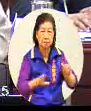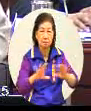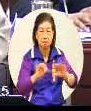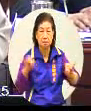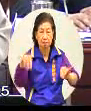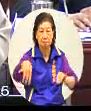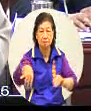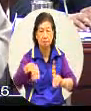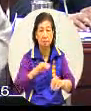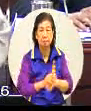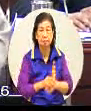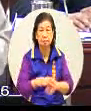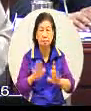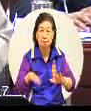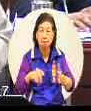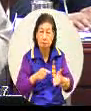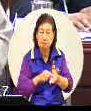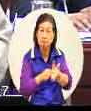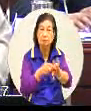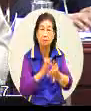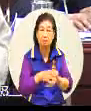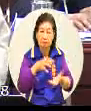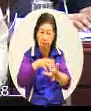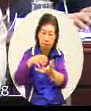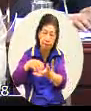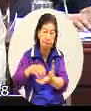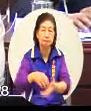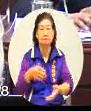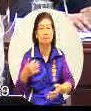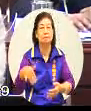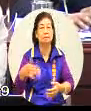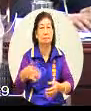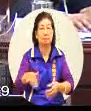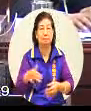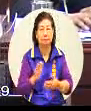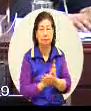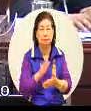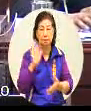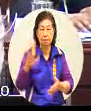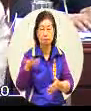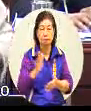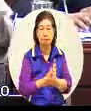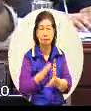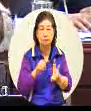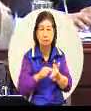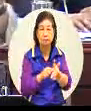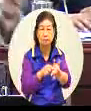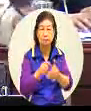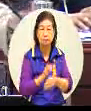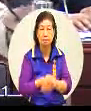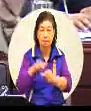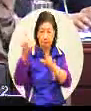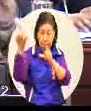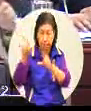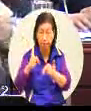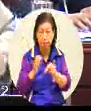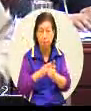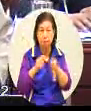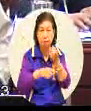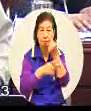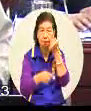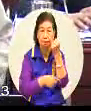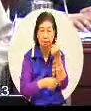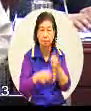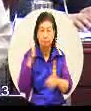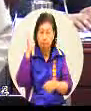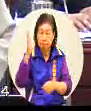呾也未来申请建造，啊，伊未来。伊也要申请，吼、哦！伊依法未，我未使禁止伊